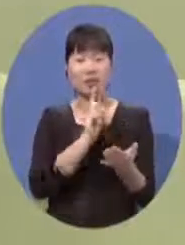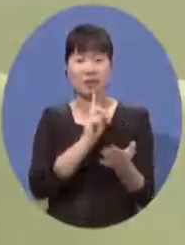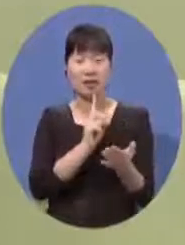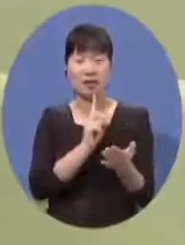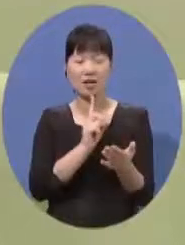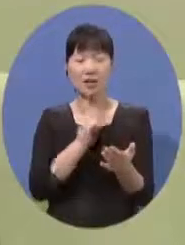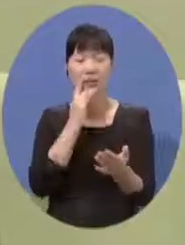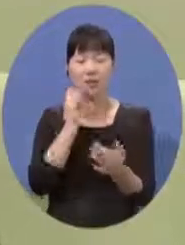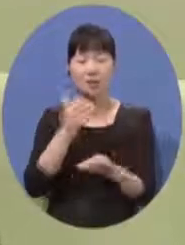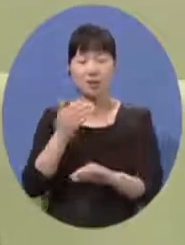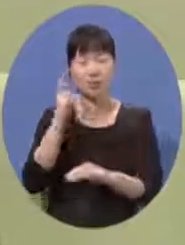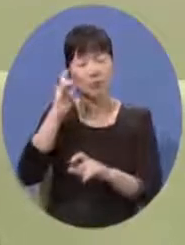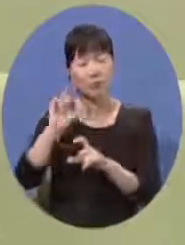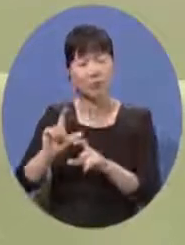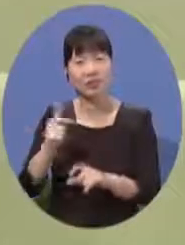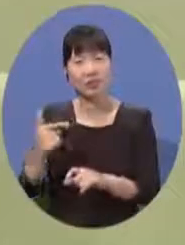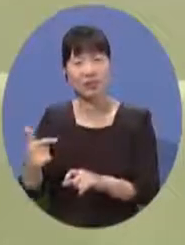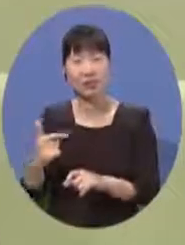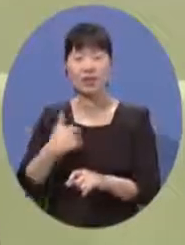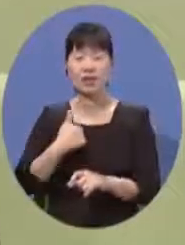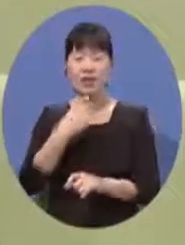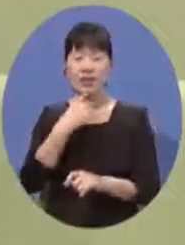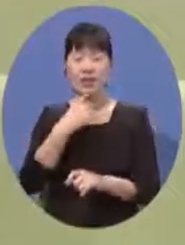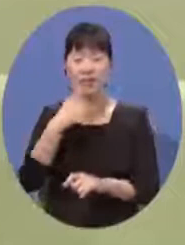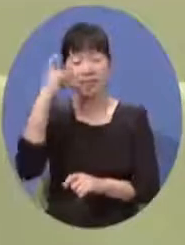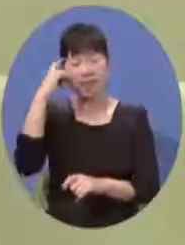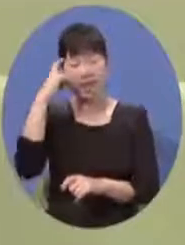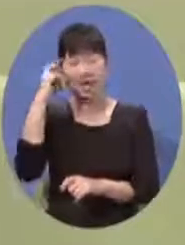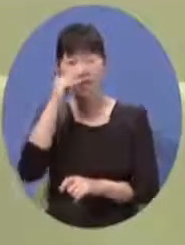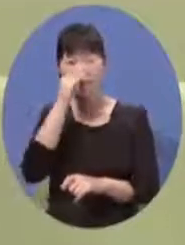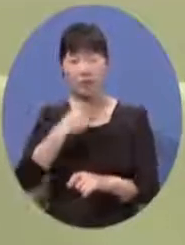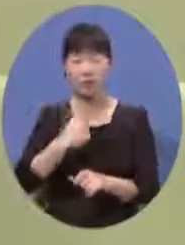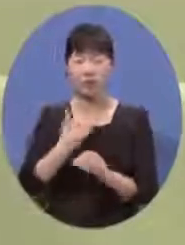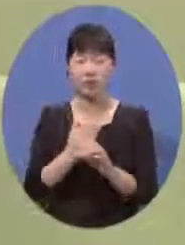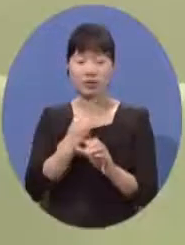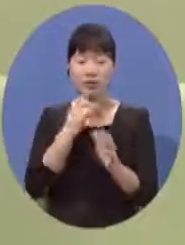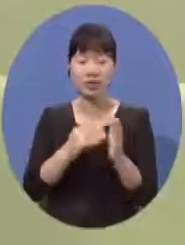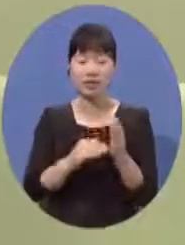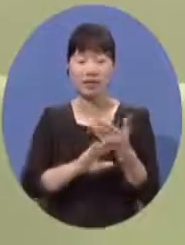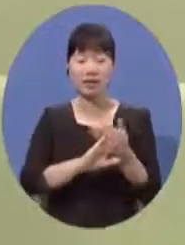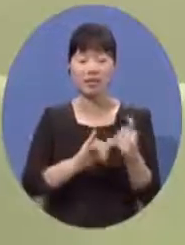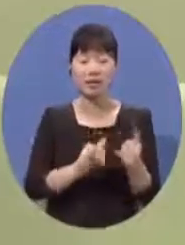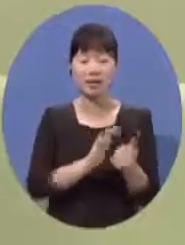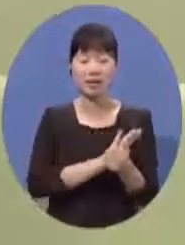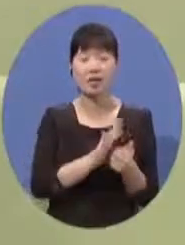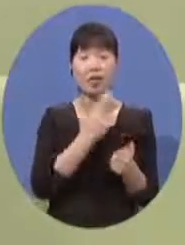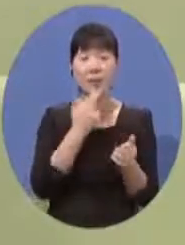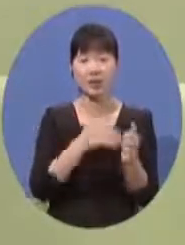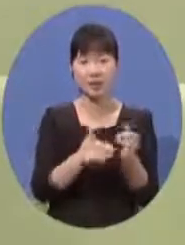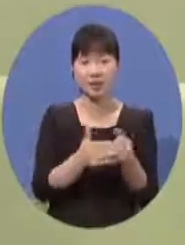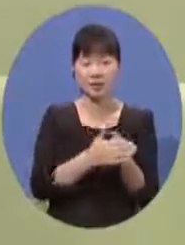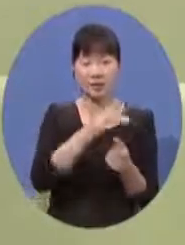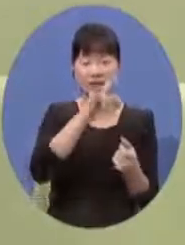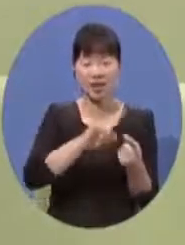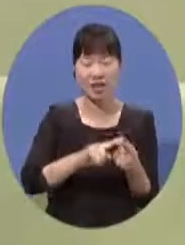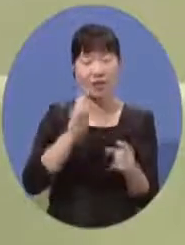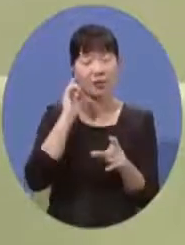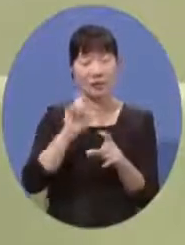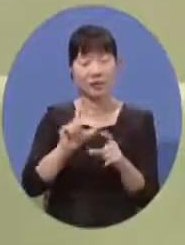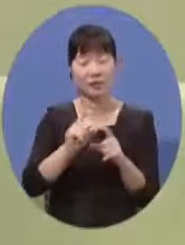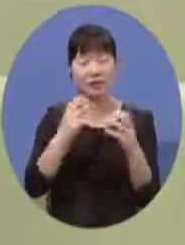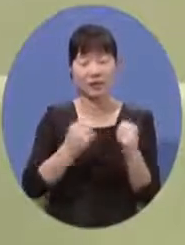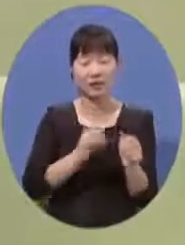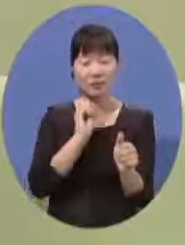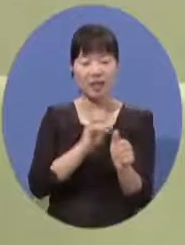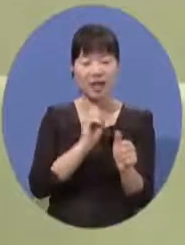부모님들 고민이 많아. 우리 아이가 너무 자기만 안다. 자기 중심적으로 하고 남을 배려하지 않는다. 이런 고민을 많이